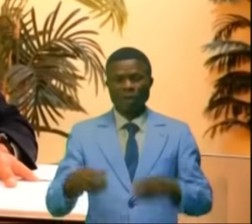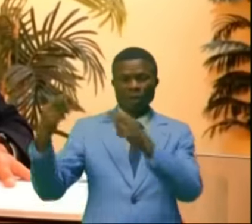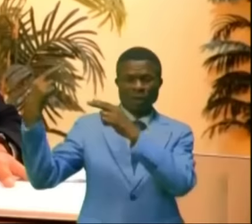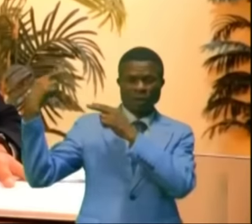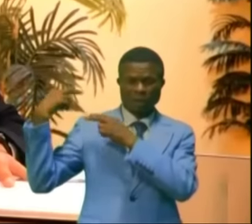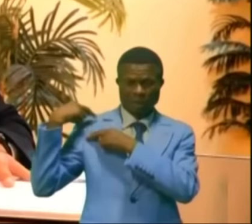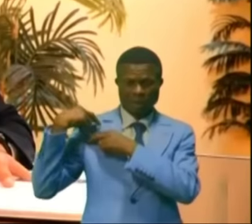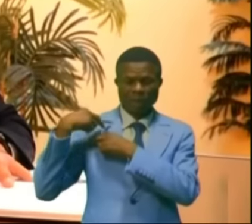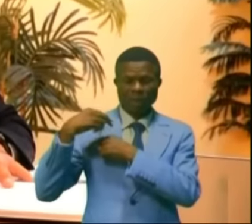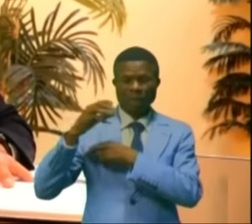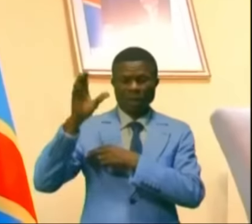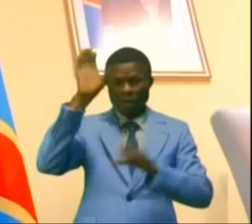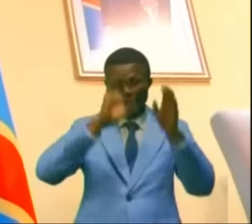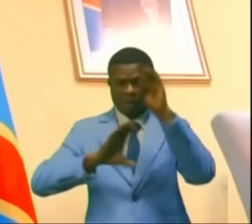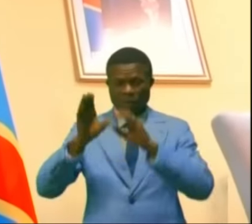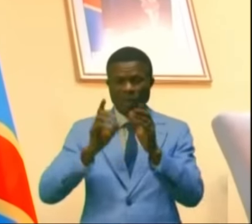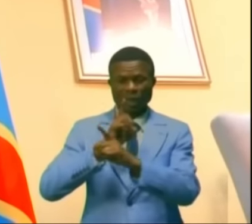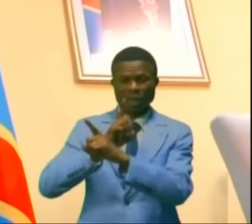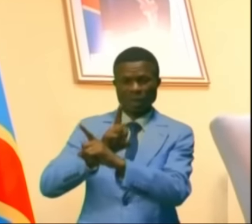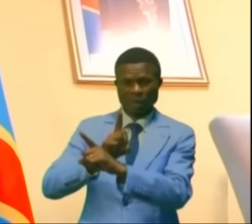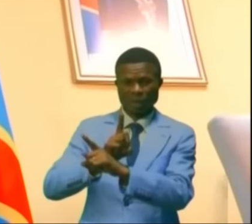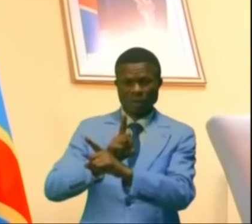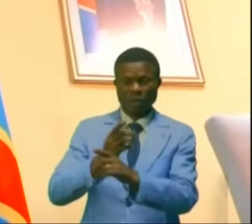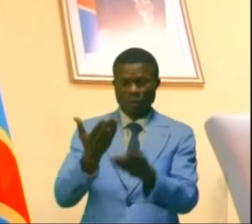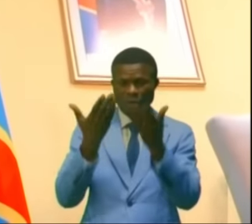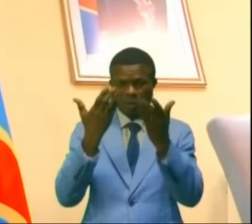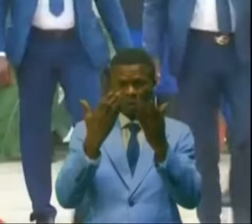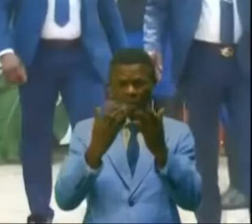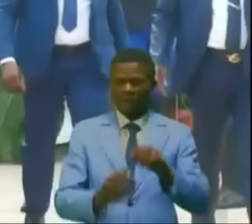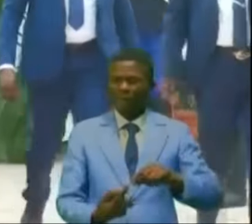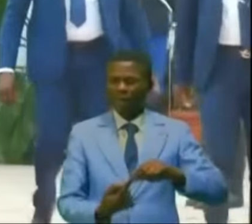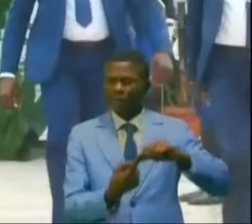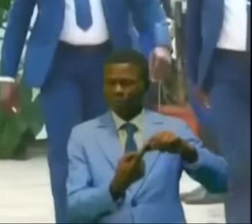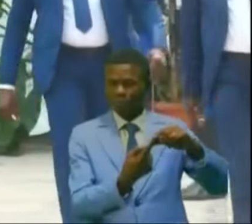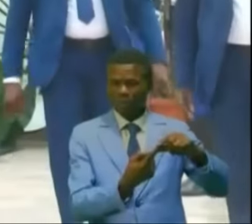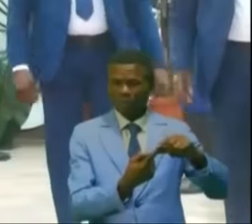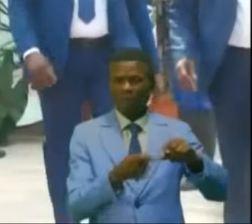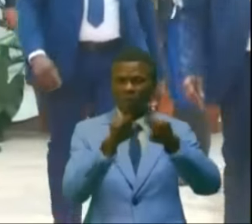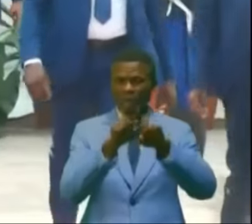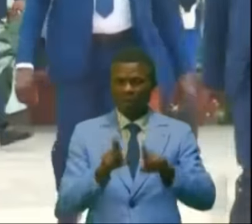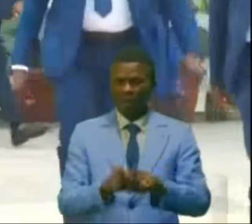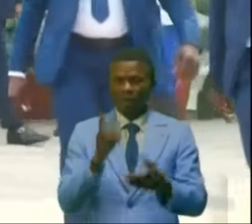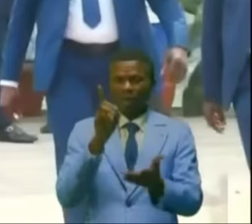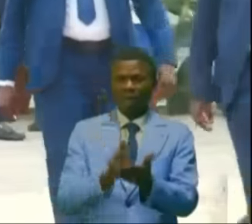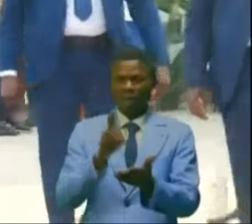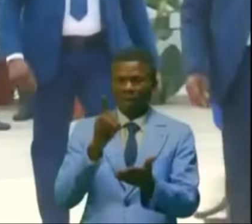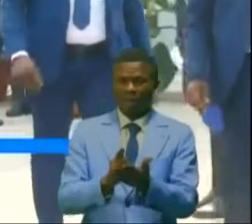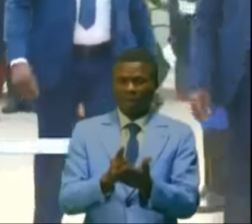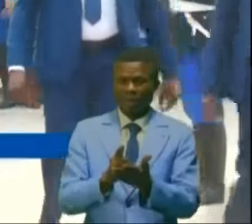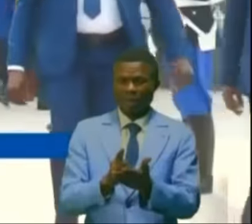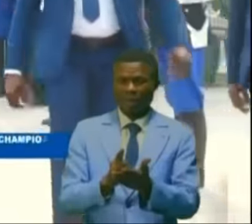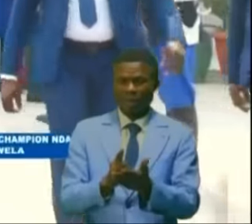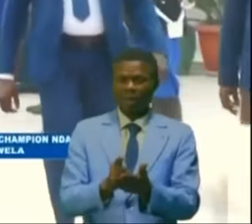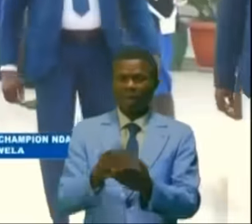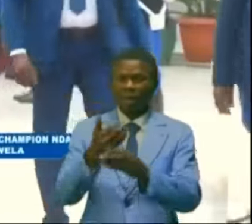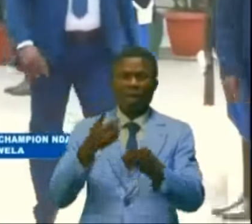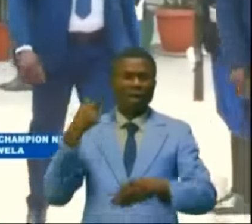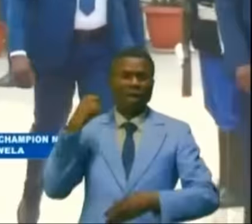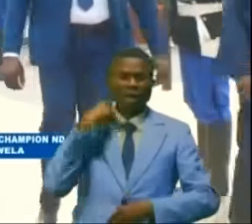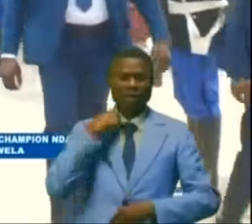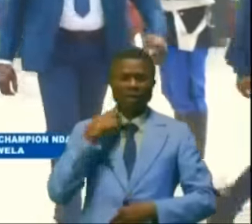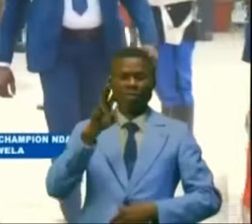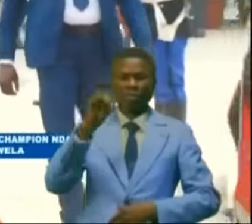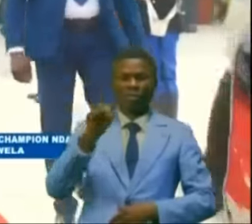d'une maîtrise en sciences de défense et études stratégiques, ainsi que d'un diplôme prédoctoral en